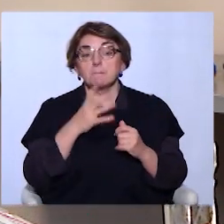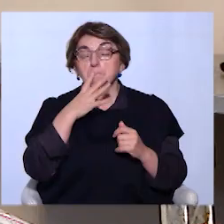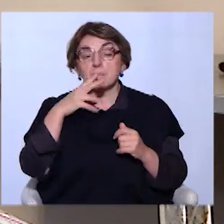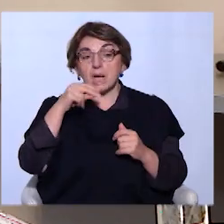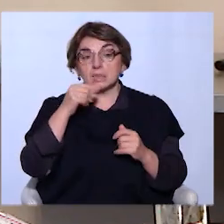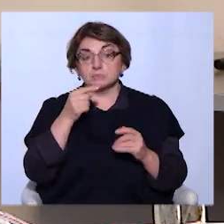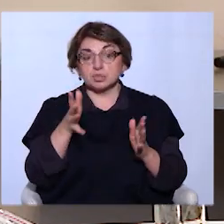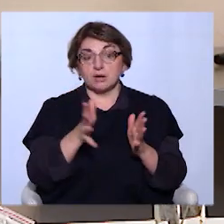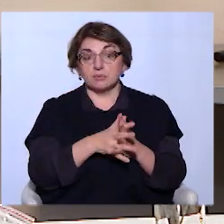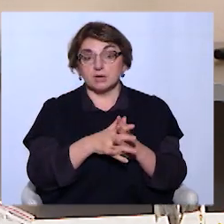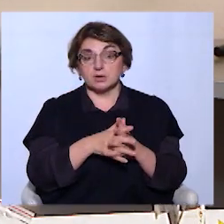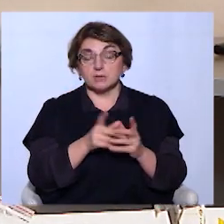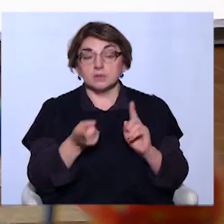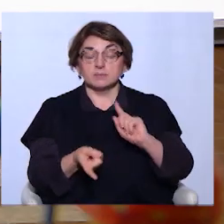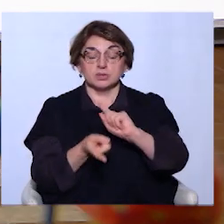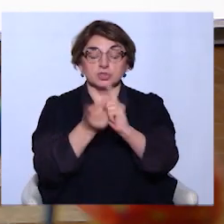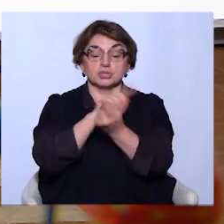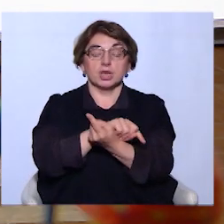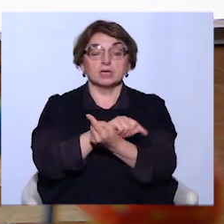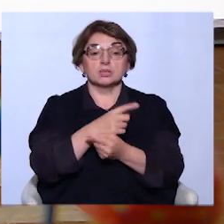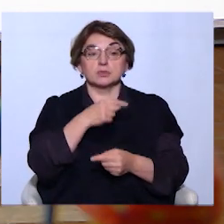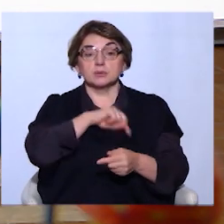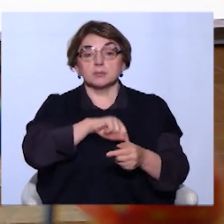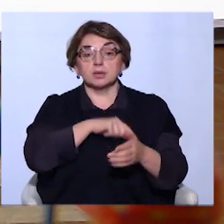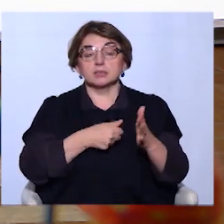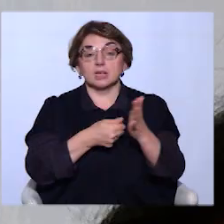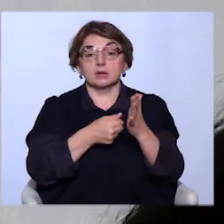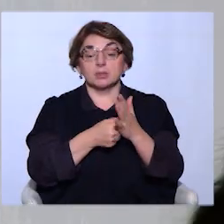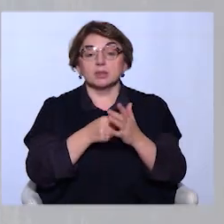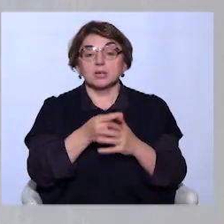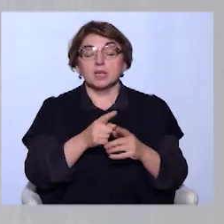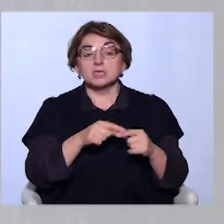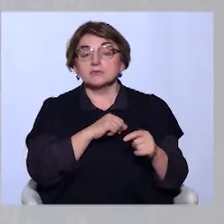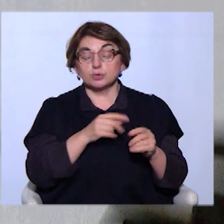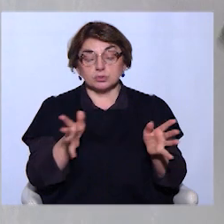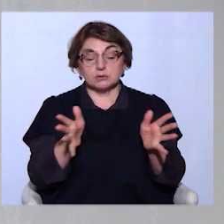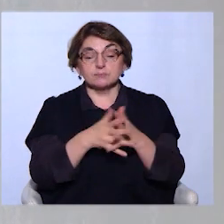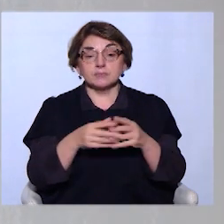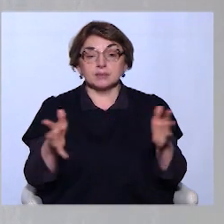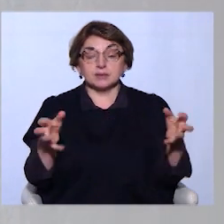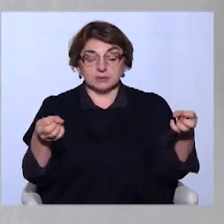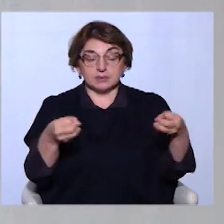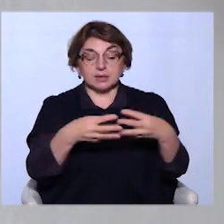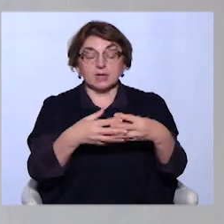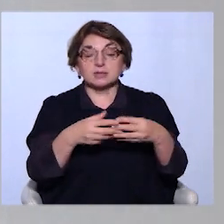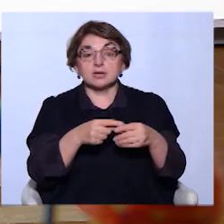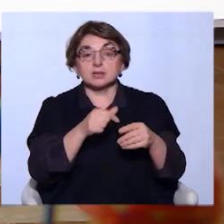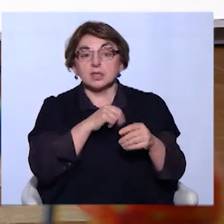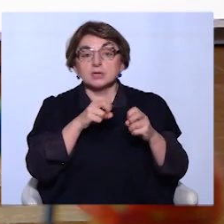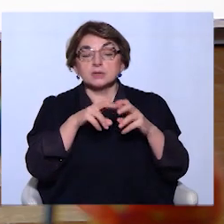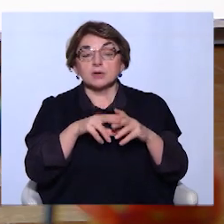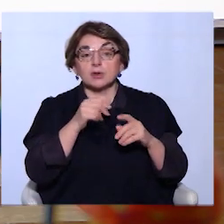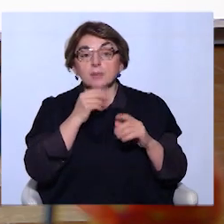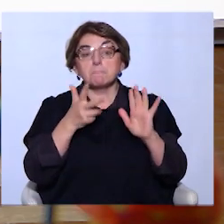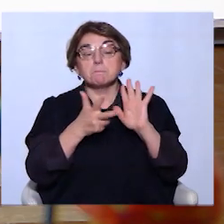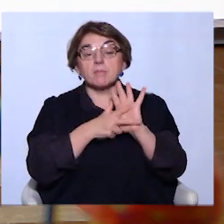მარილმჟავასთან ჩანაცვლების რეაქციის მექანიზმით, იმიტომ რომ მინდა რომ ეს რეაქციების ტიპებიც გავიხსენოთ პერიოდულად, იმიტომ რომ